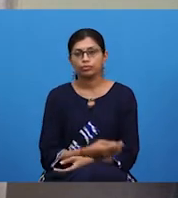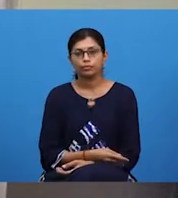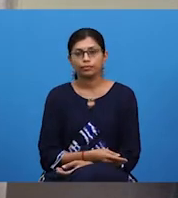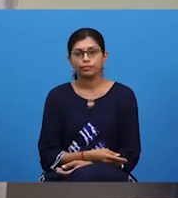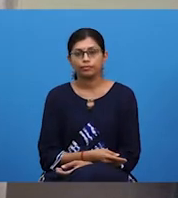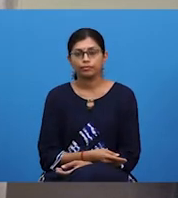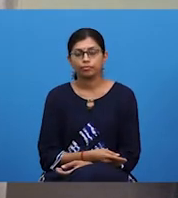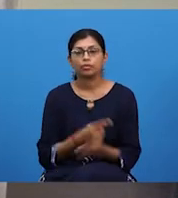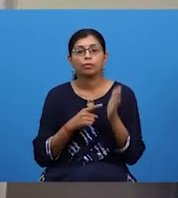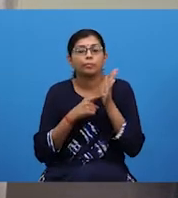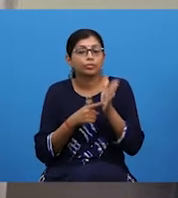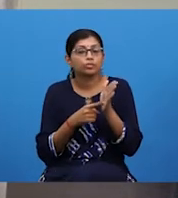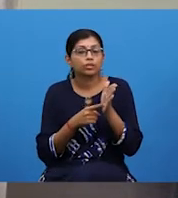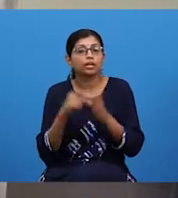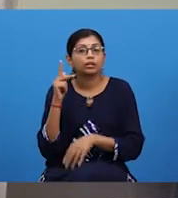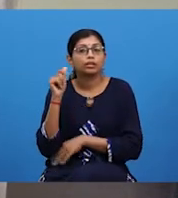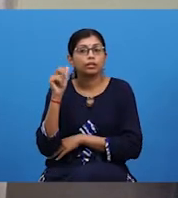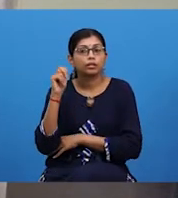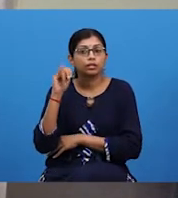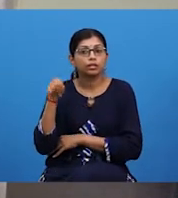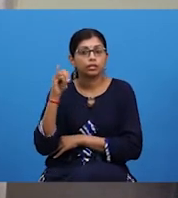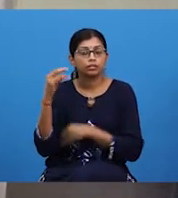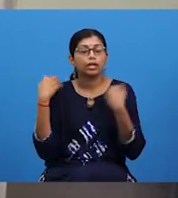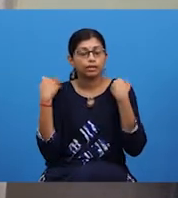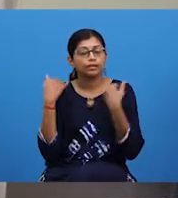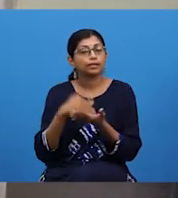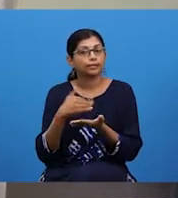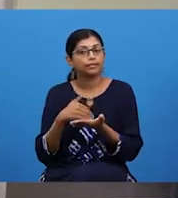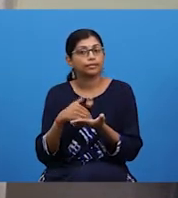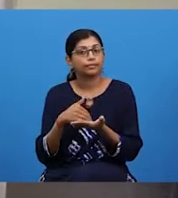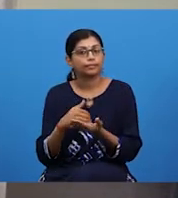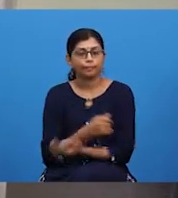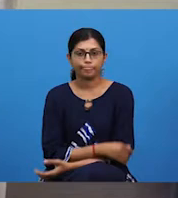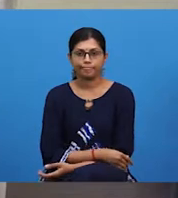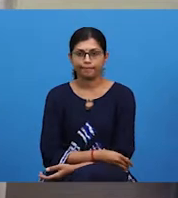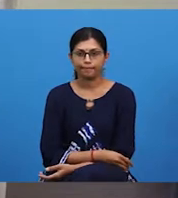masih hadir dalam tabung uji di sebelah kiri.